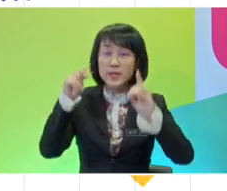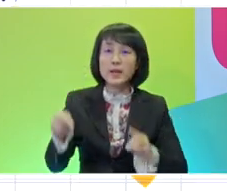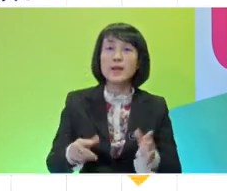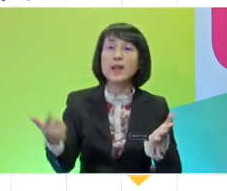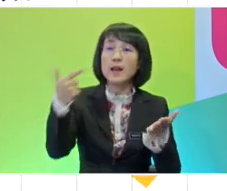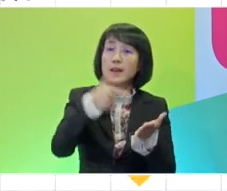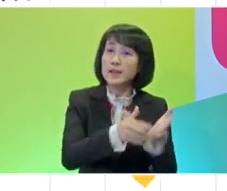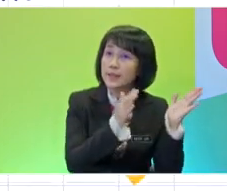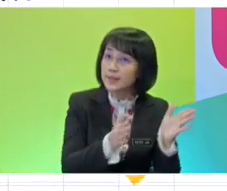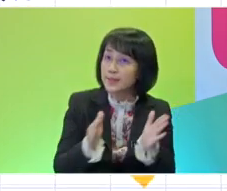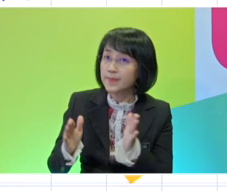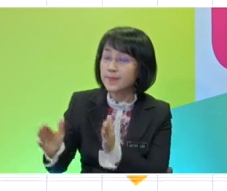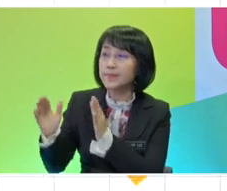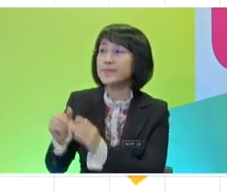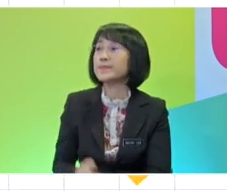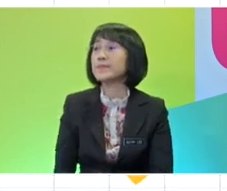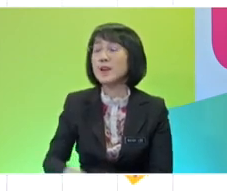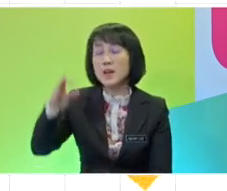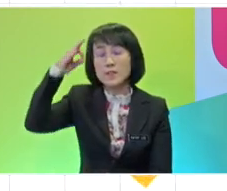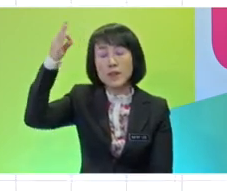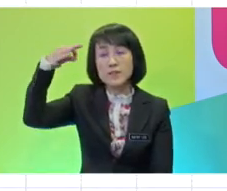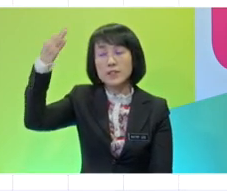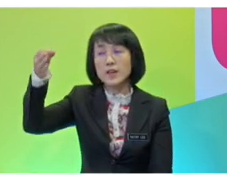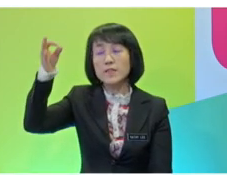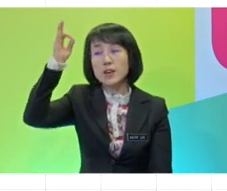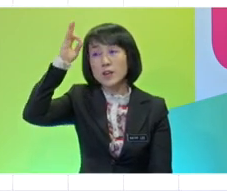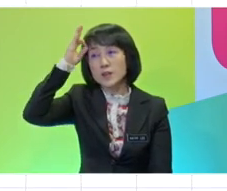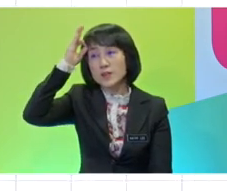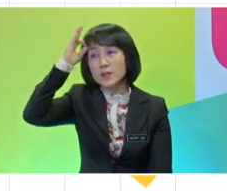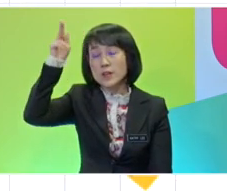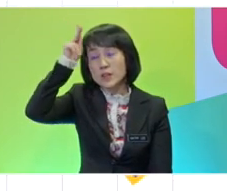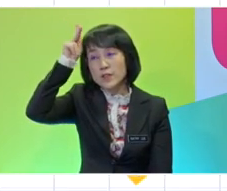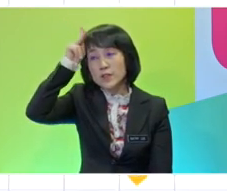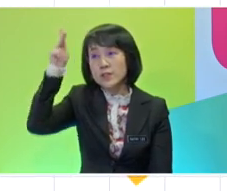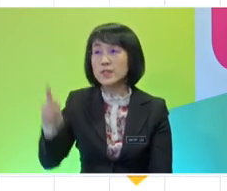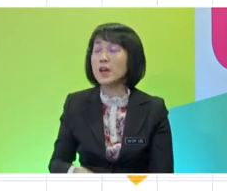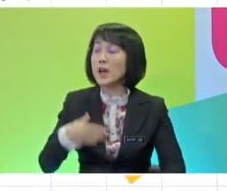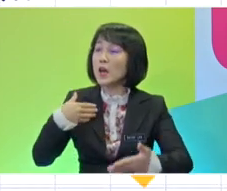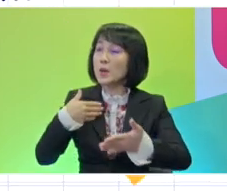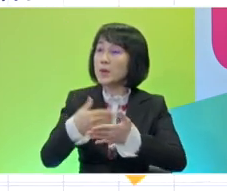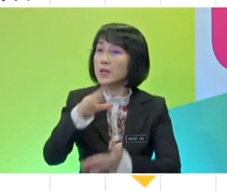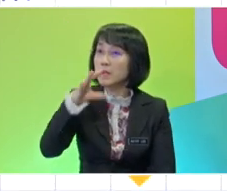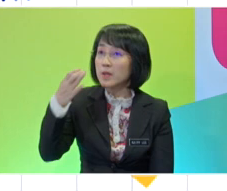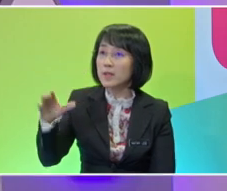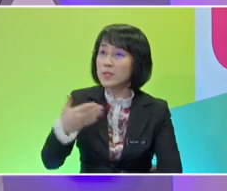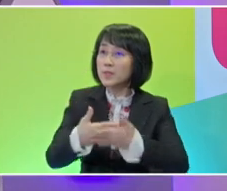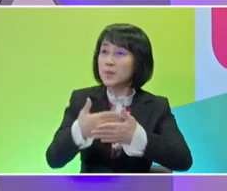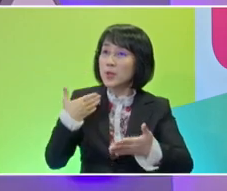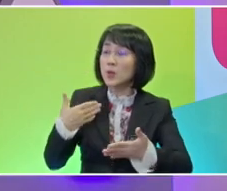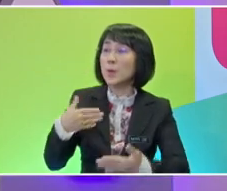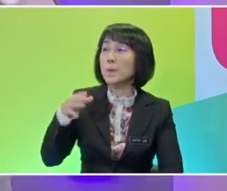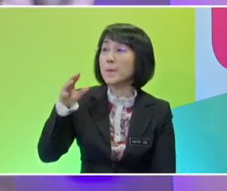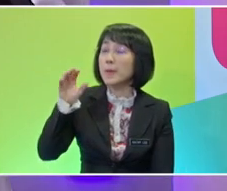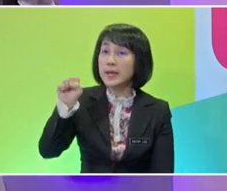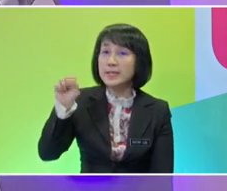falsafah tentang pendidikan oleh confucius sampai 500 tahun sebelum masehi kemudian zaman dinasti Qin kita ada